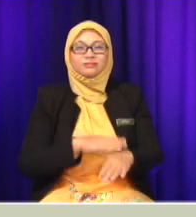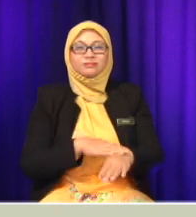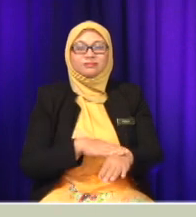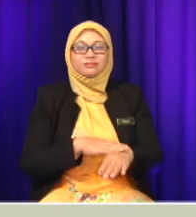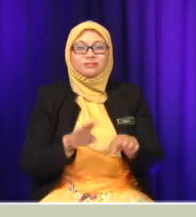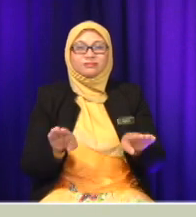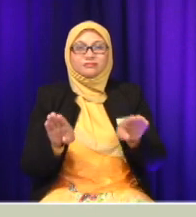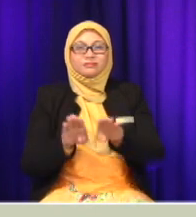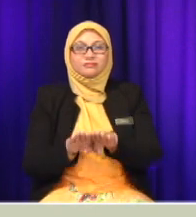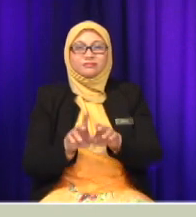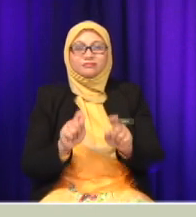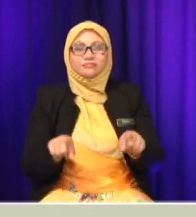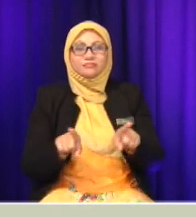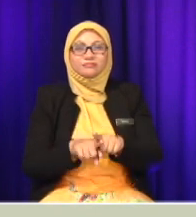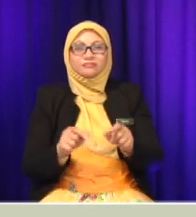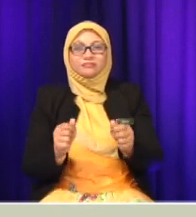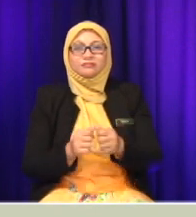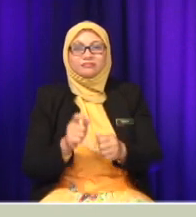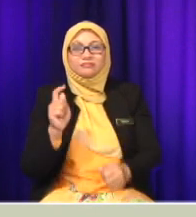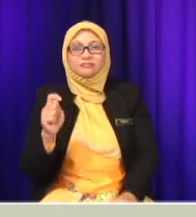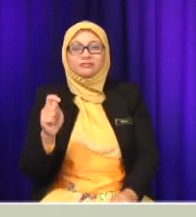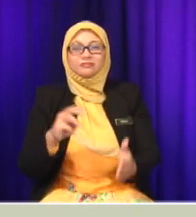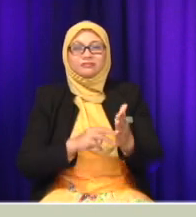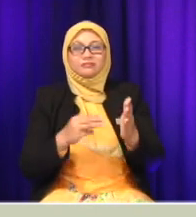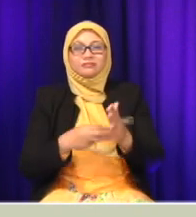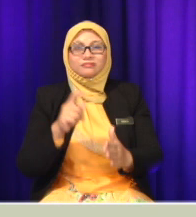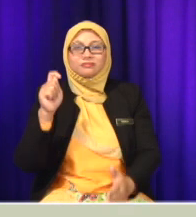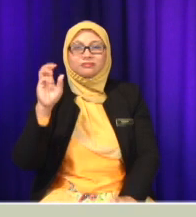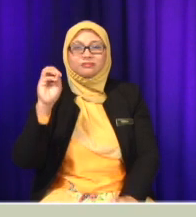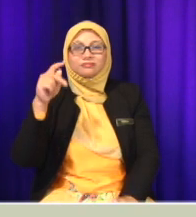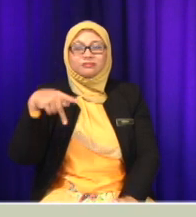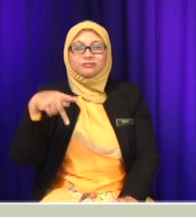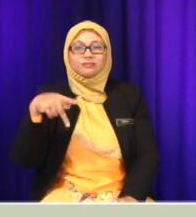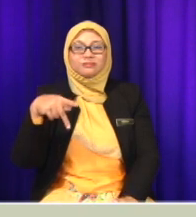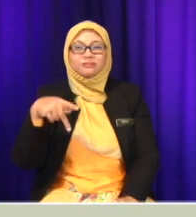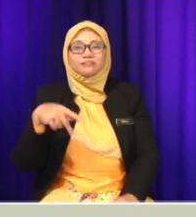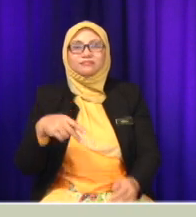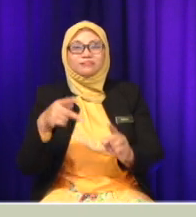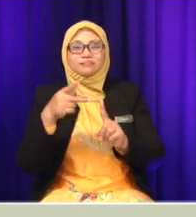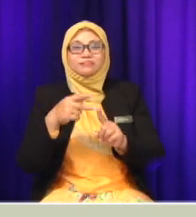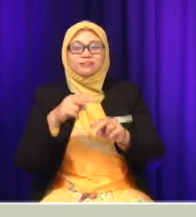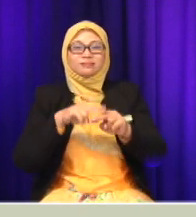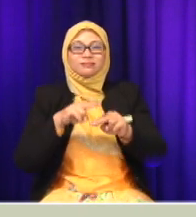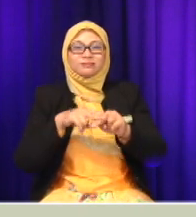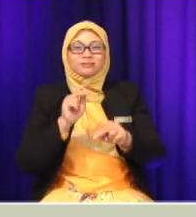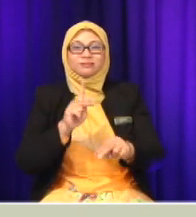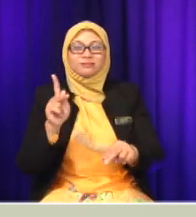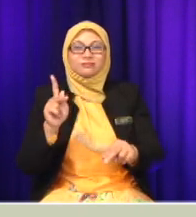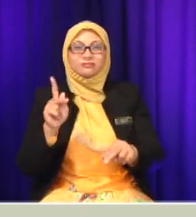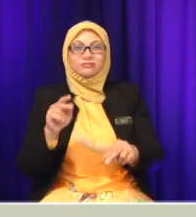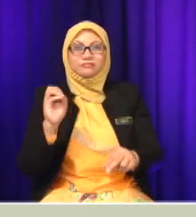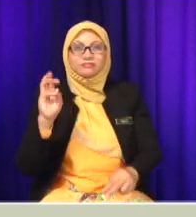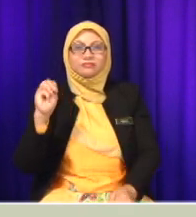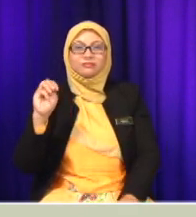adalah langkah yang pertama t bermaksud top ataupun kedudukan omboh berada pada paling atas